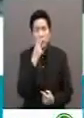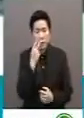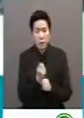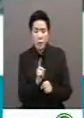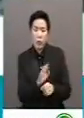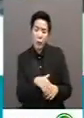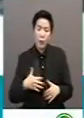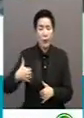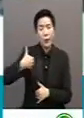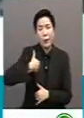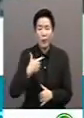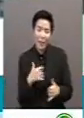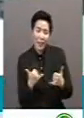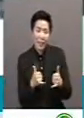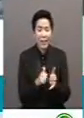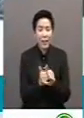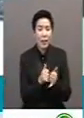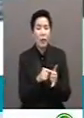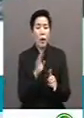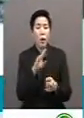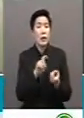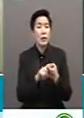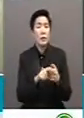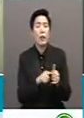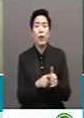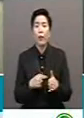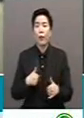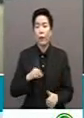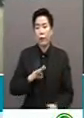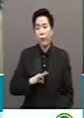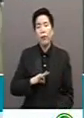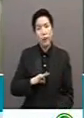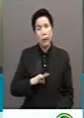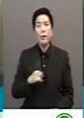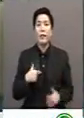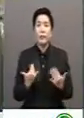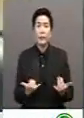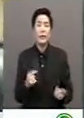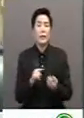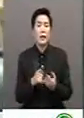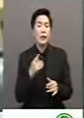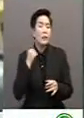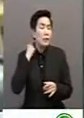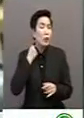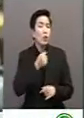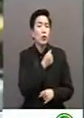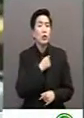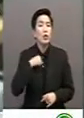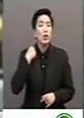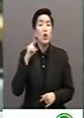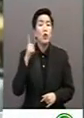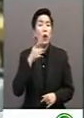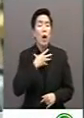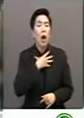ทำทีอบกอดแล้วก็หยอกล้อจนหนุ่มรัสเซียคนนี้ตายใจนะคะในจังหวะก็ฉวยโอกาสปลดสร้อยทองเ